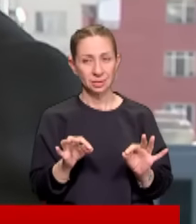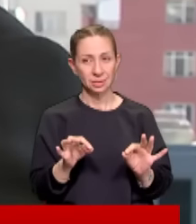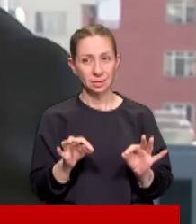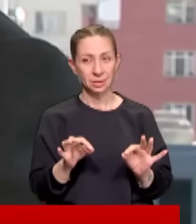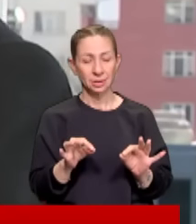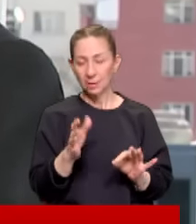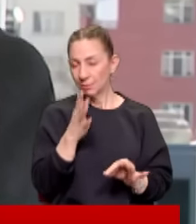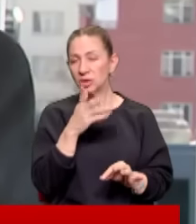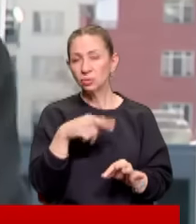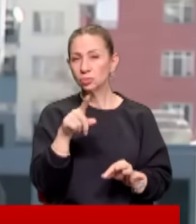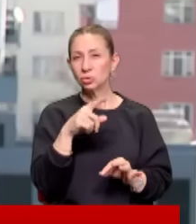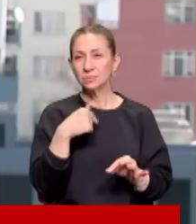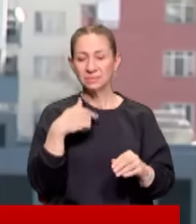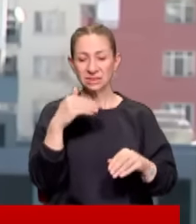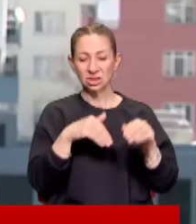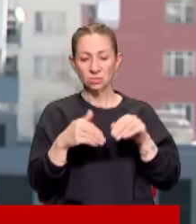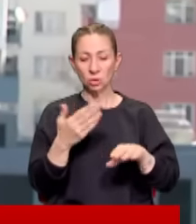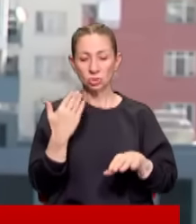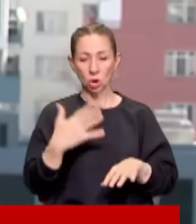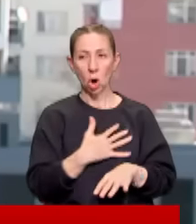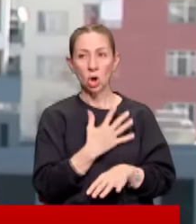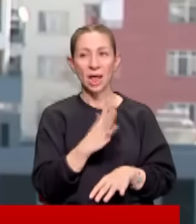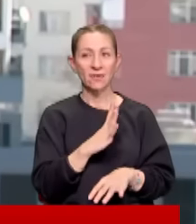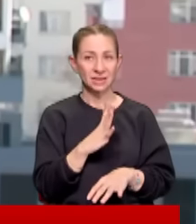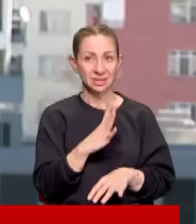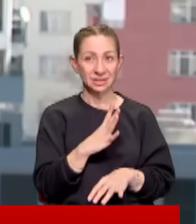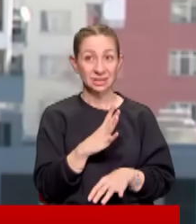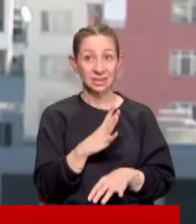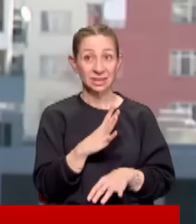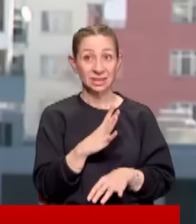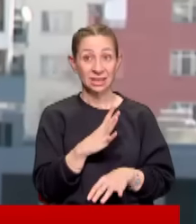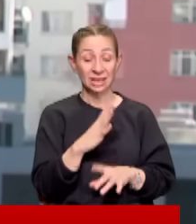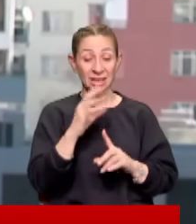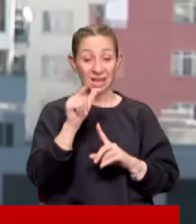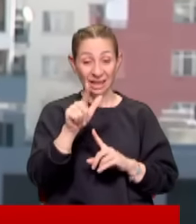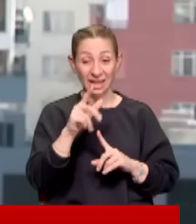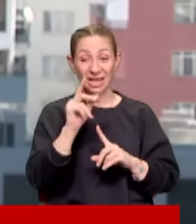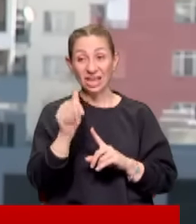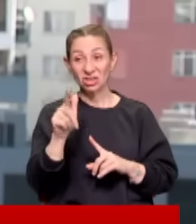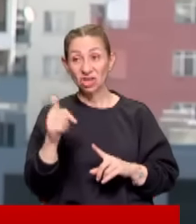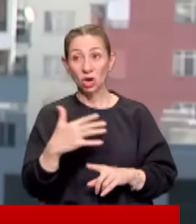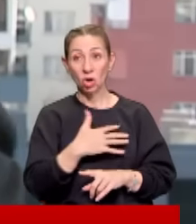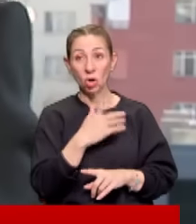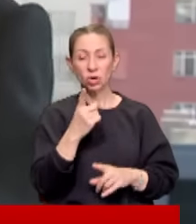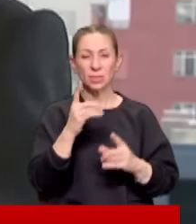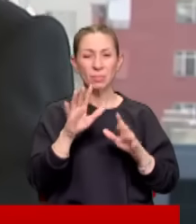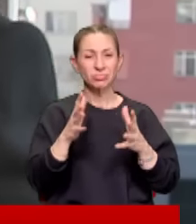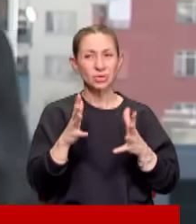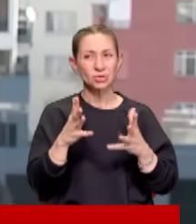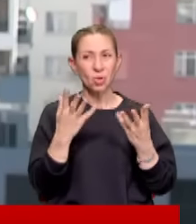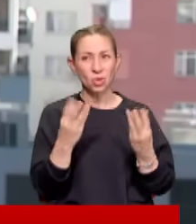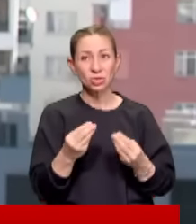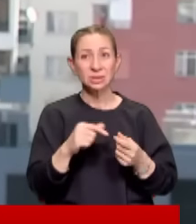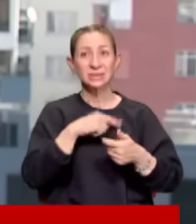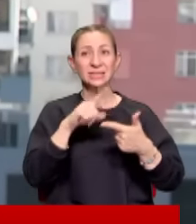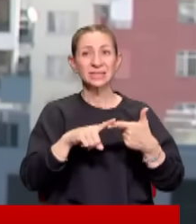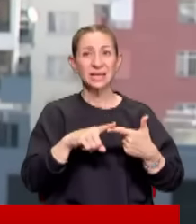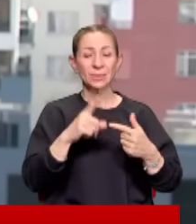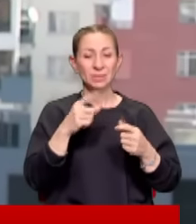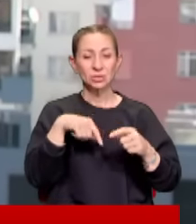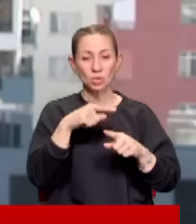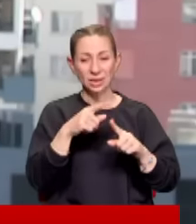biliyorsun bizim hemen seçimlerden önce kongremiz vardı. Evet. İl ilçe kongreleri. Orada bir yıpranma oldu. Devamında bir temayül